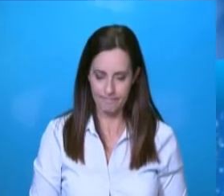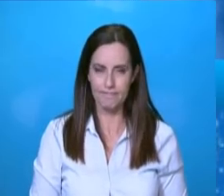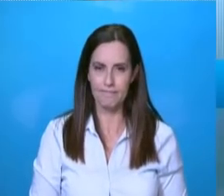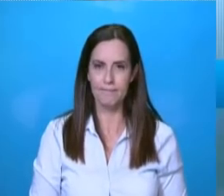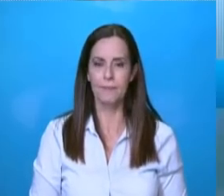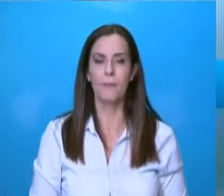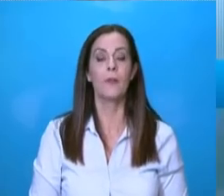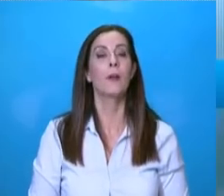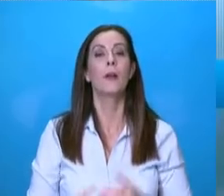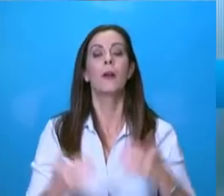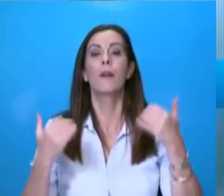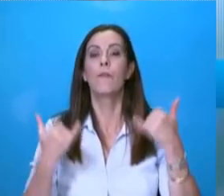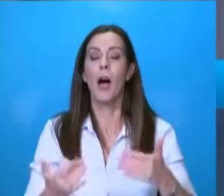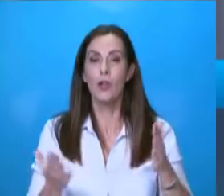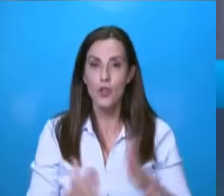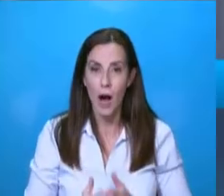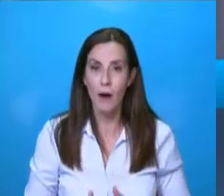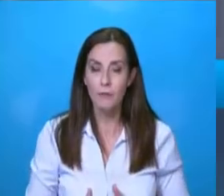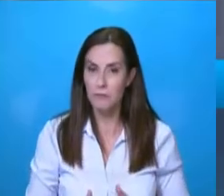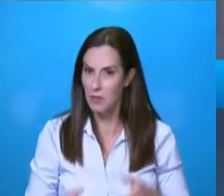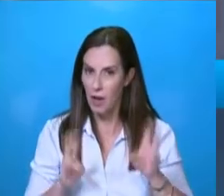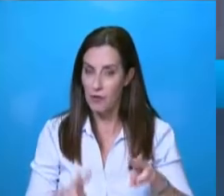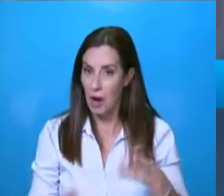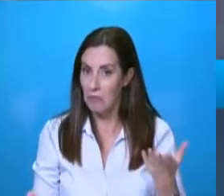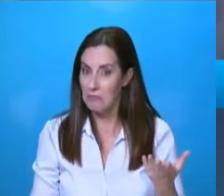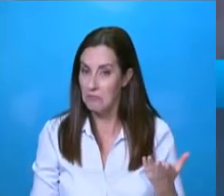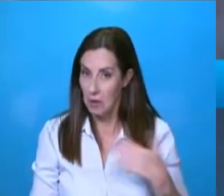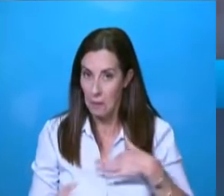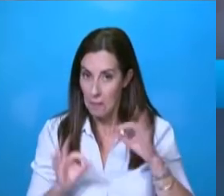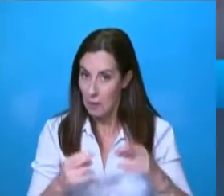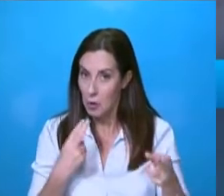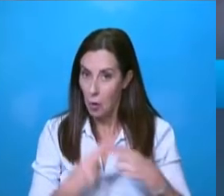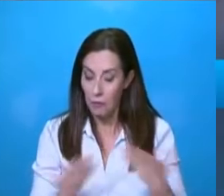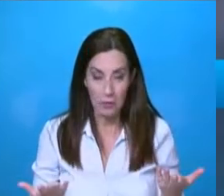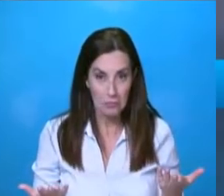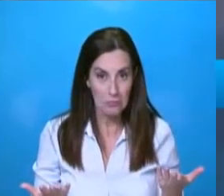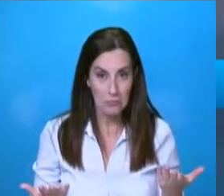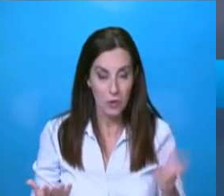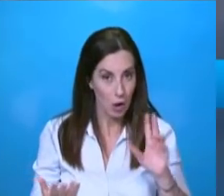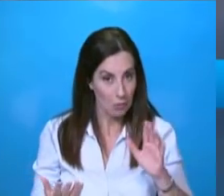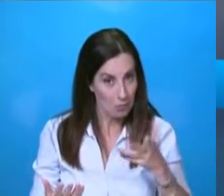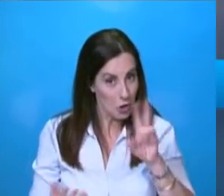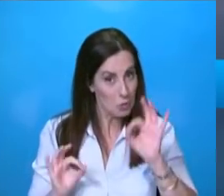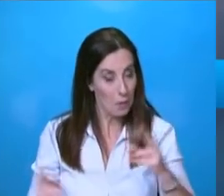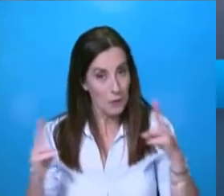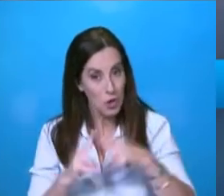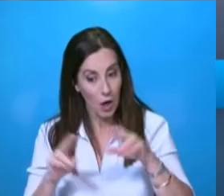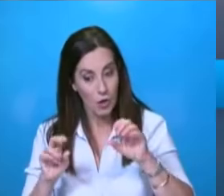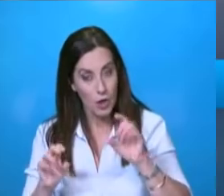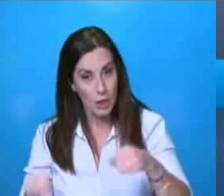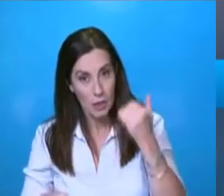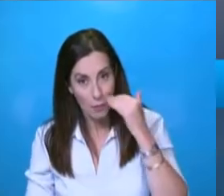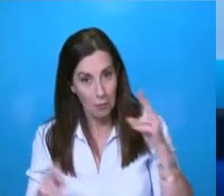נתן מואב ורדי, ראש תחום החוץ. אפשר להעריך עד כמה אנחנו באמת קרובים או רחוקים מפגישה של נשיא ארצות הברית ונשיא